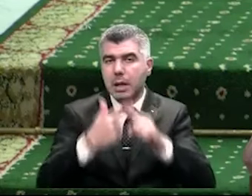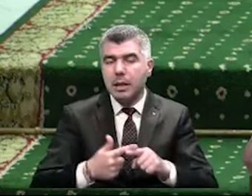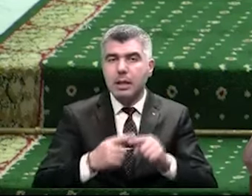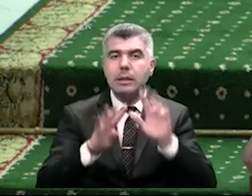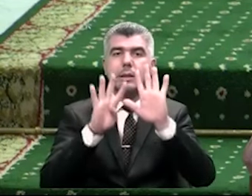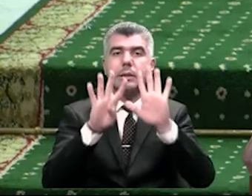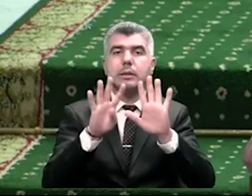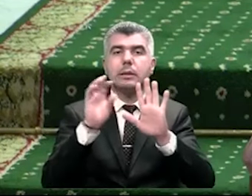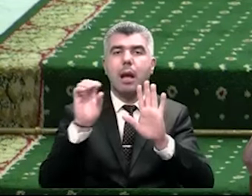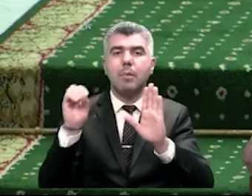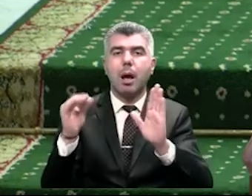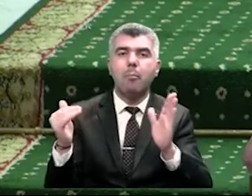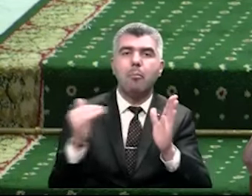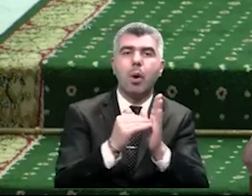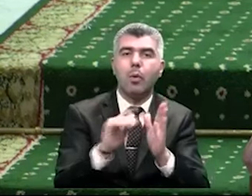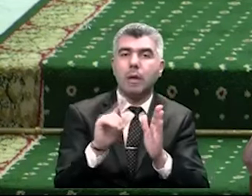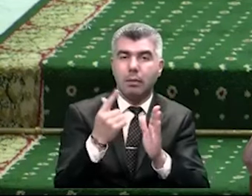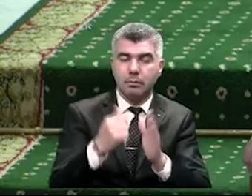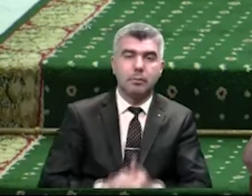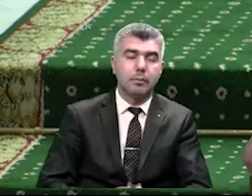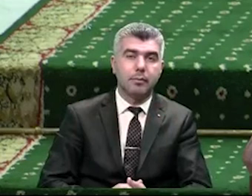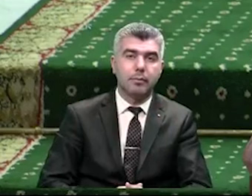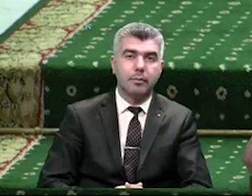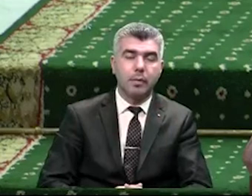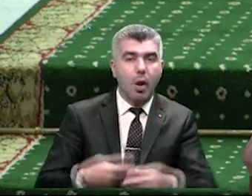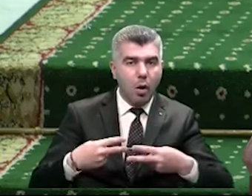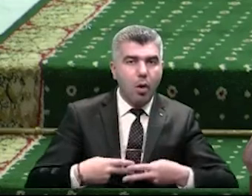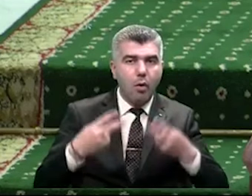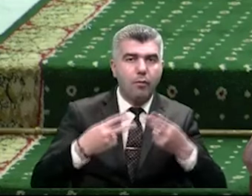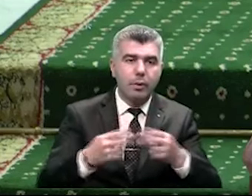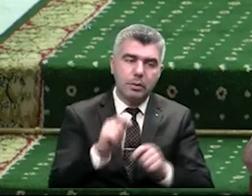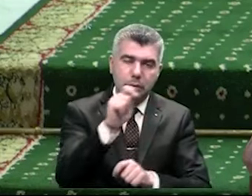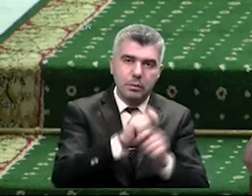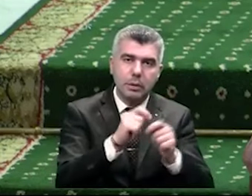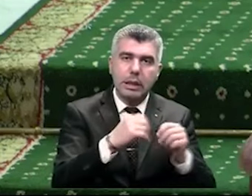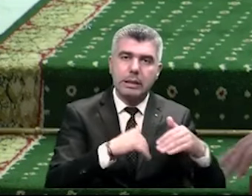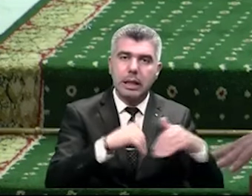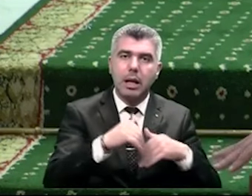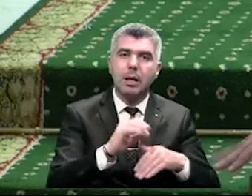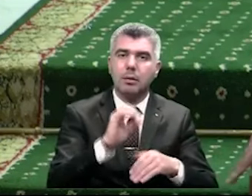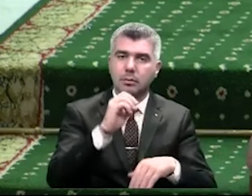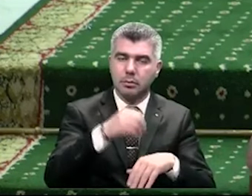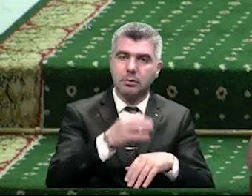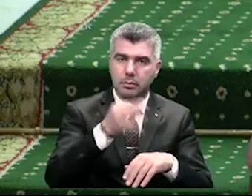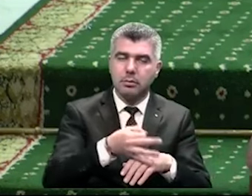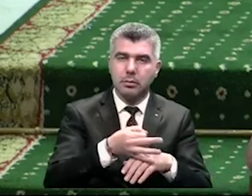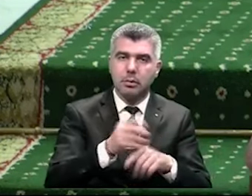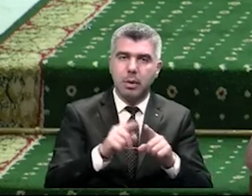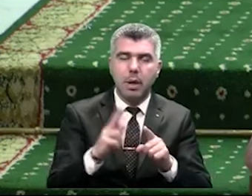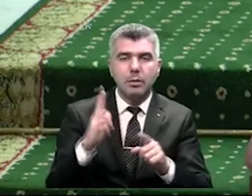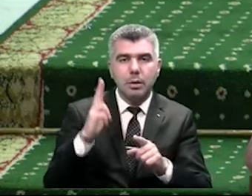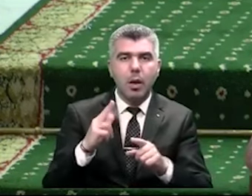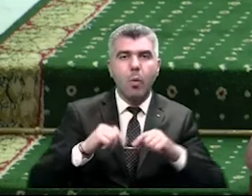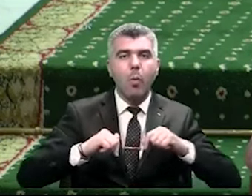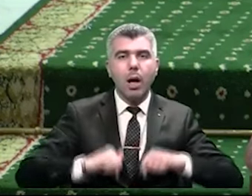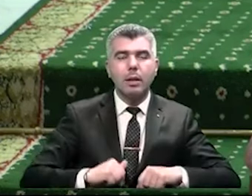مليون درهم للاشاره فان الاشغال قد انتهت في بعض المقاطع من هذه الطريق كما اطلقت مصالح الوزاره بدايه